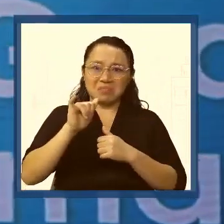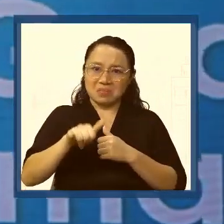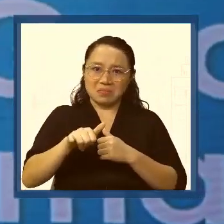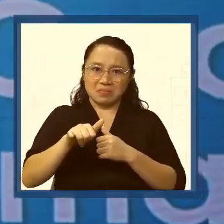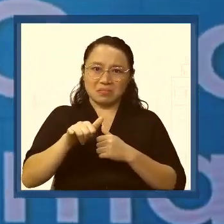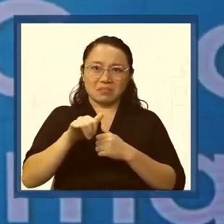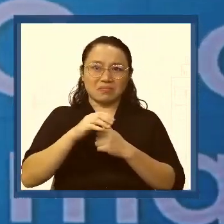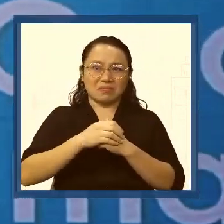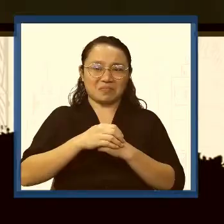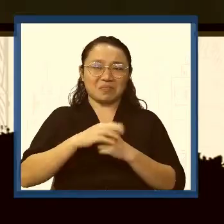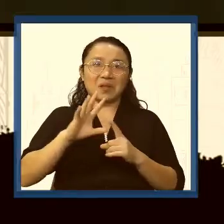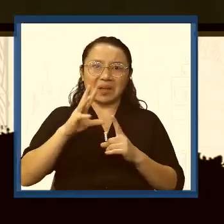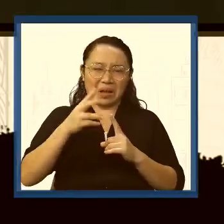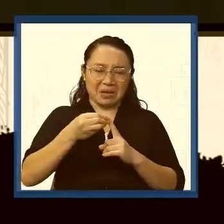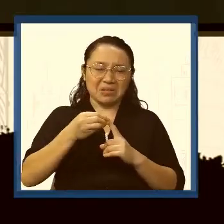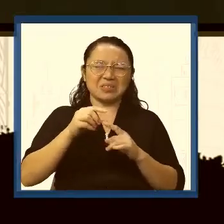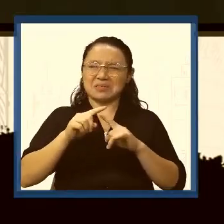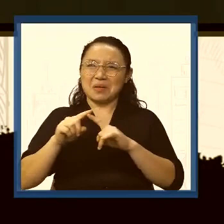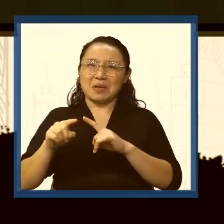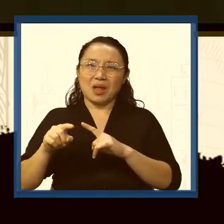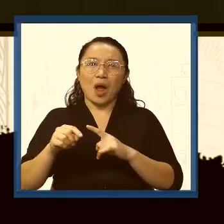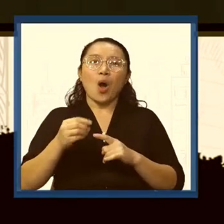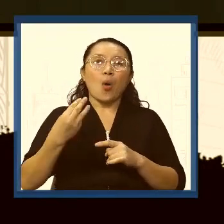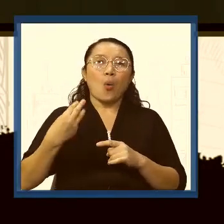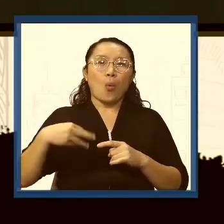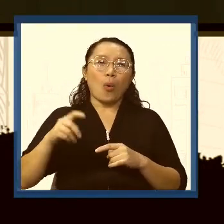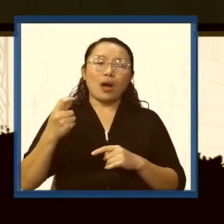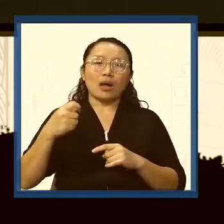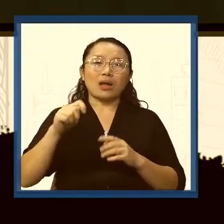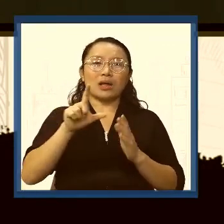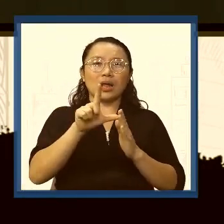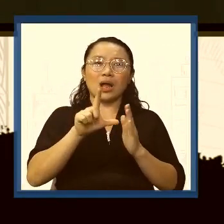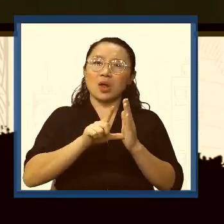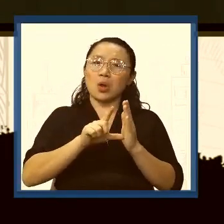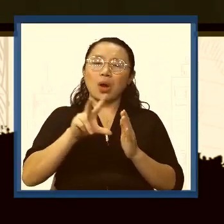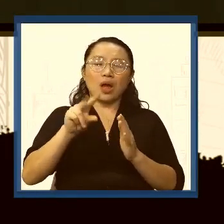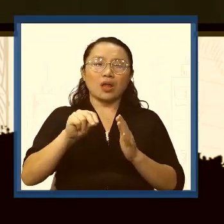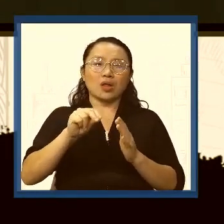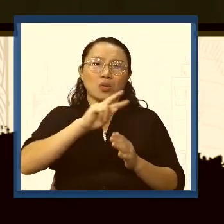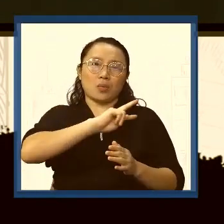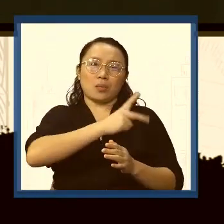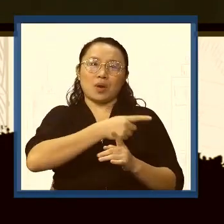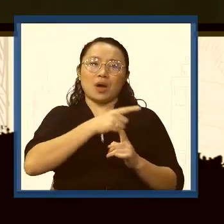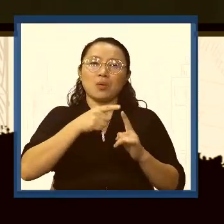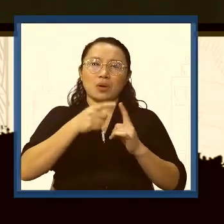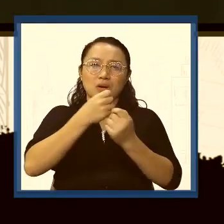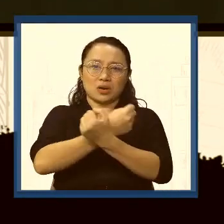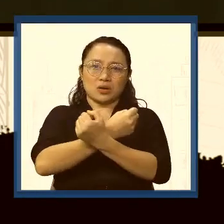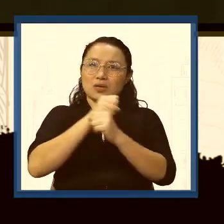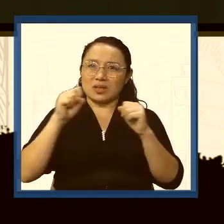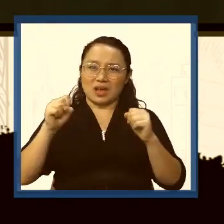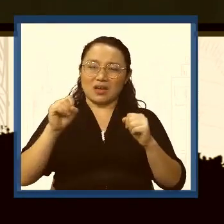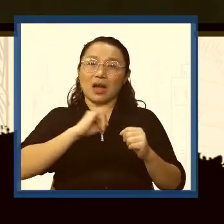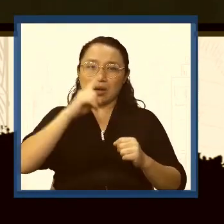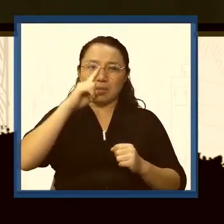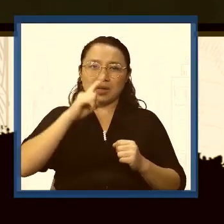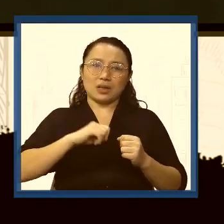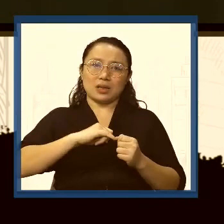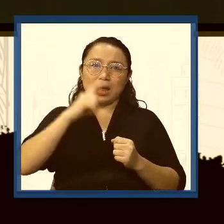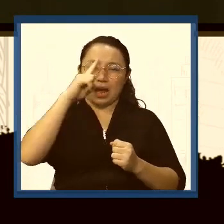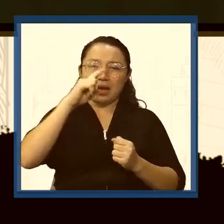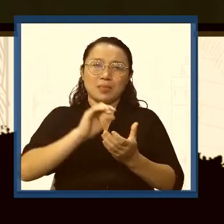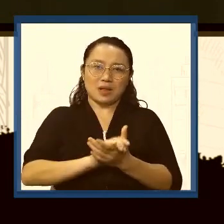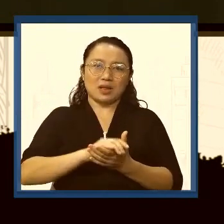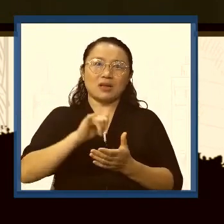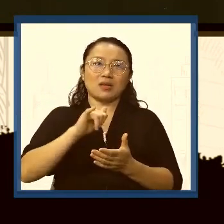kaisunan. While the law has no power to save, I believe that man is judged by God's law and